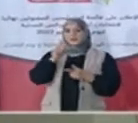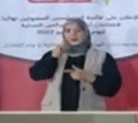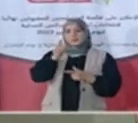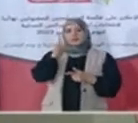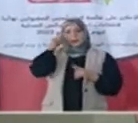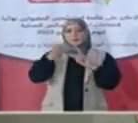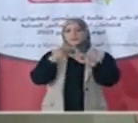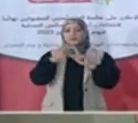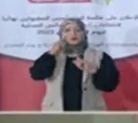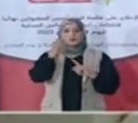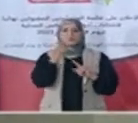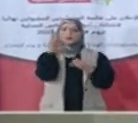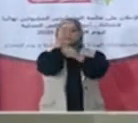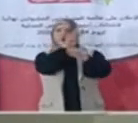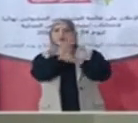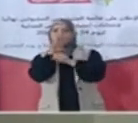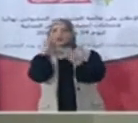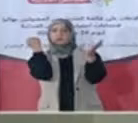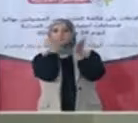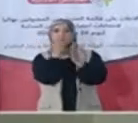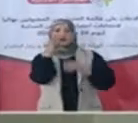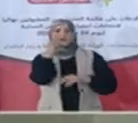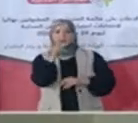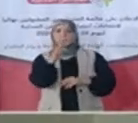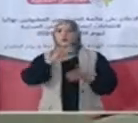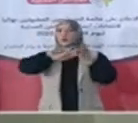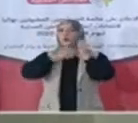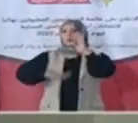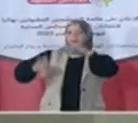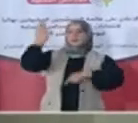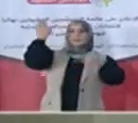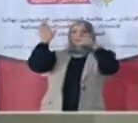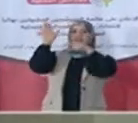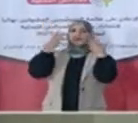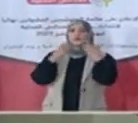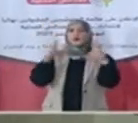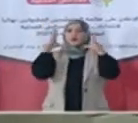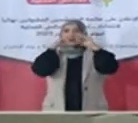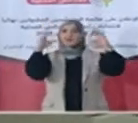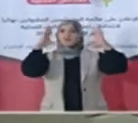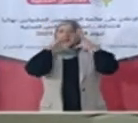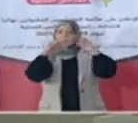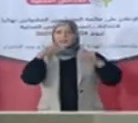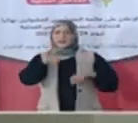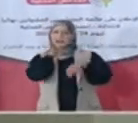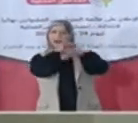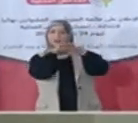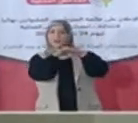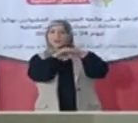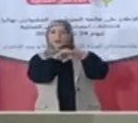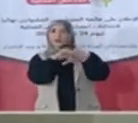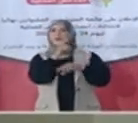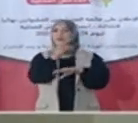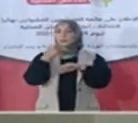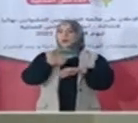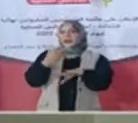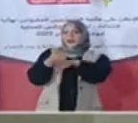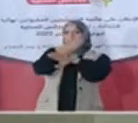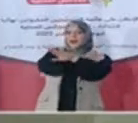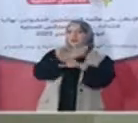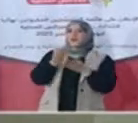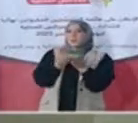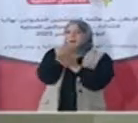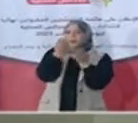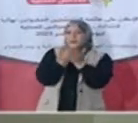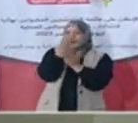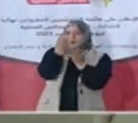أو مثلا من هذا القبيل. فالمترشحين الكل أي استفسار في هذا الموضوع، وكنا احنا حاولنا أن نقدم لهم أكثر معلومات